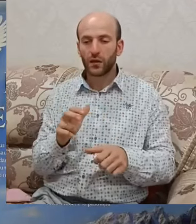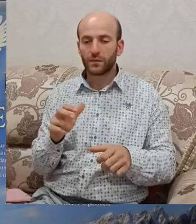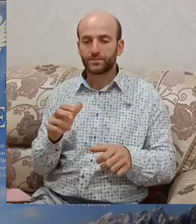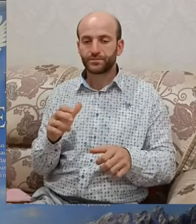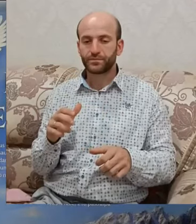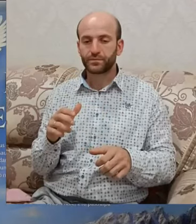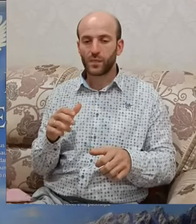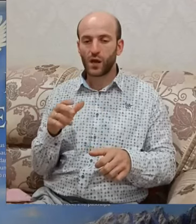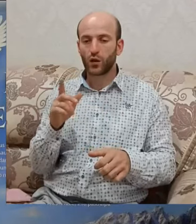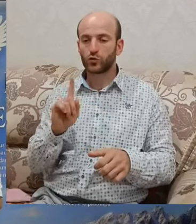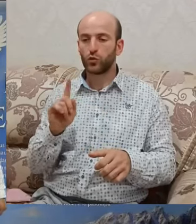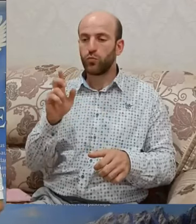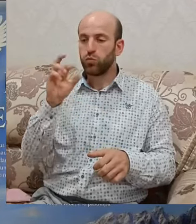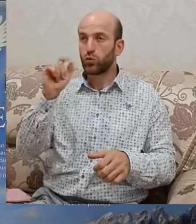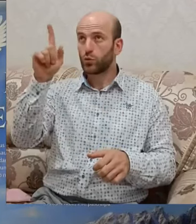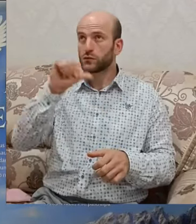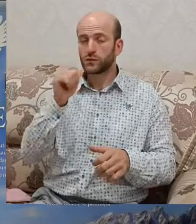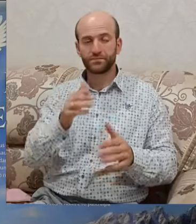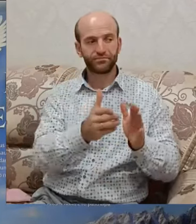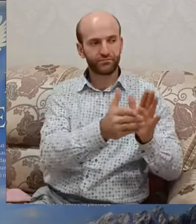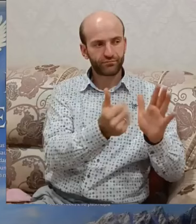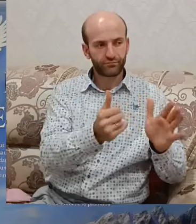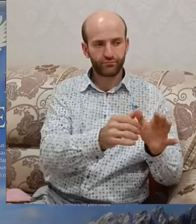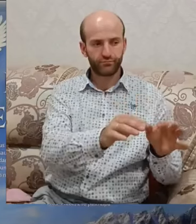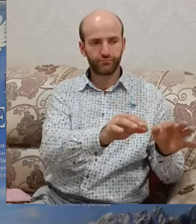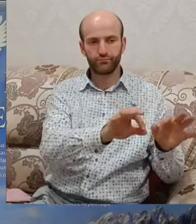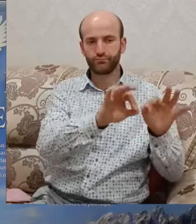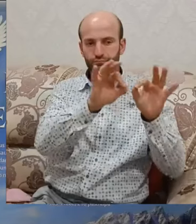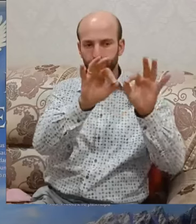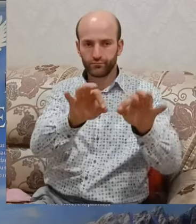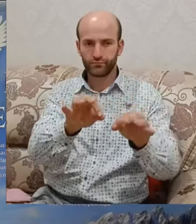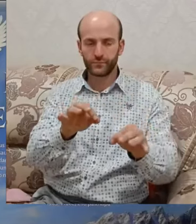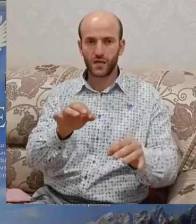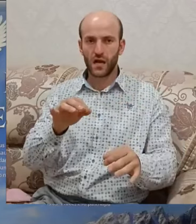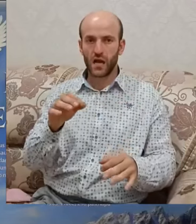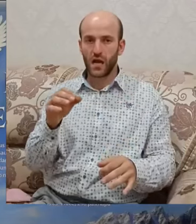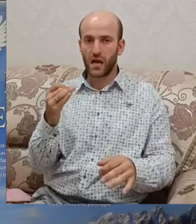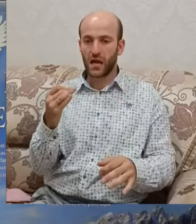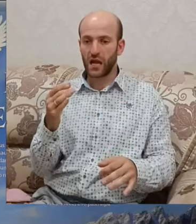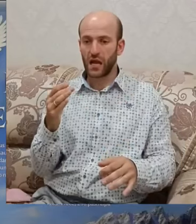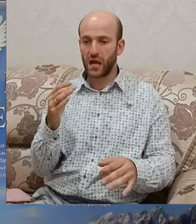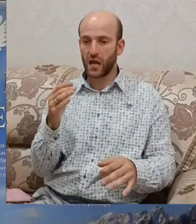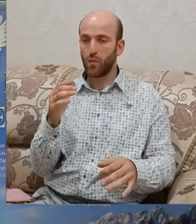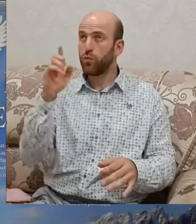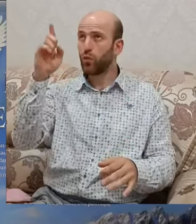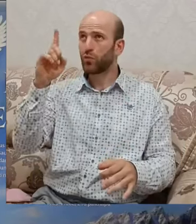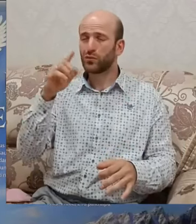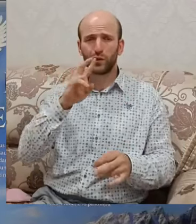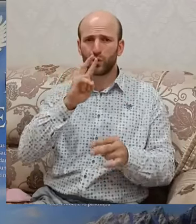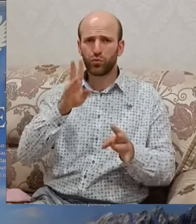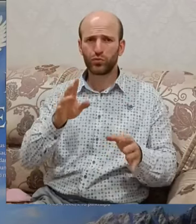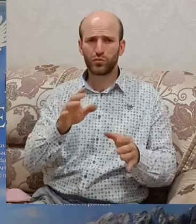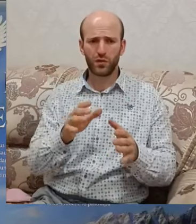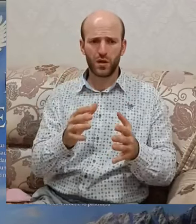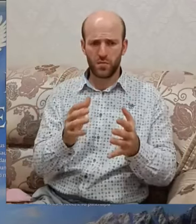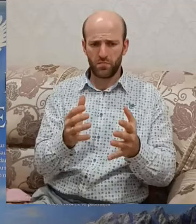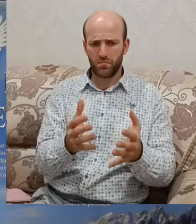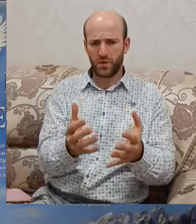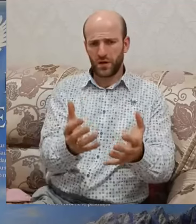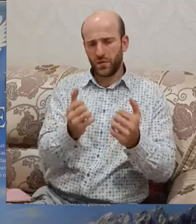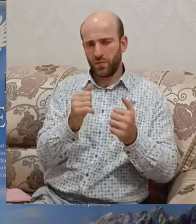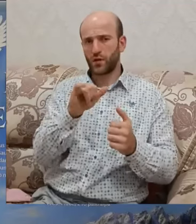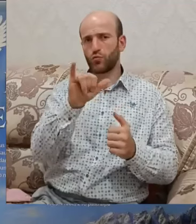vieną įtaką. Принять только одно влияние. Jėzaus Kristus. Иисуса Христа. Amen. Amen. Tada bažnyčia bus palaiminime.